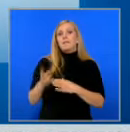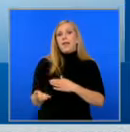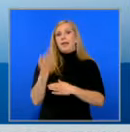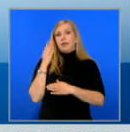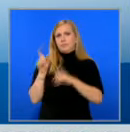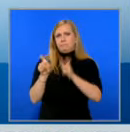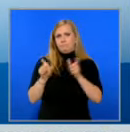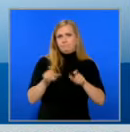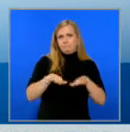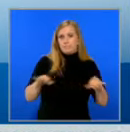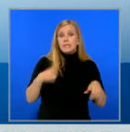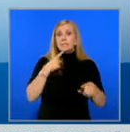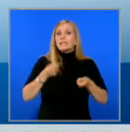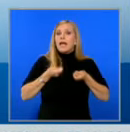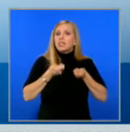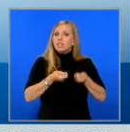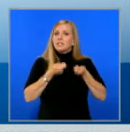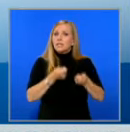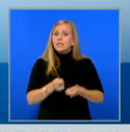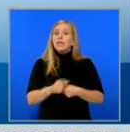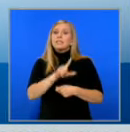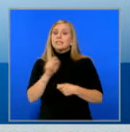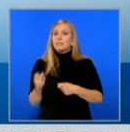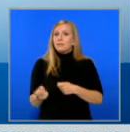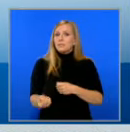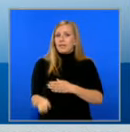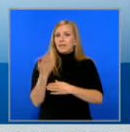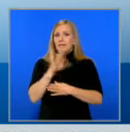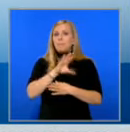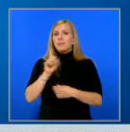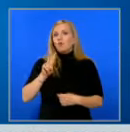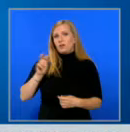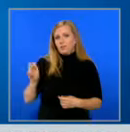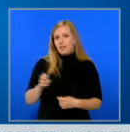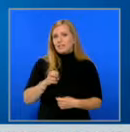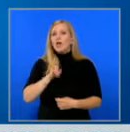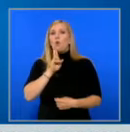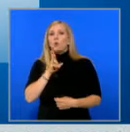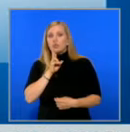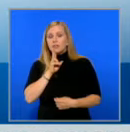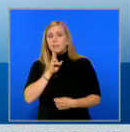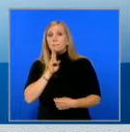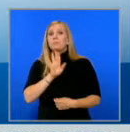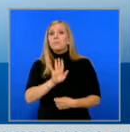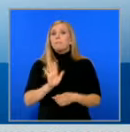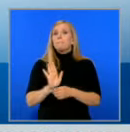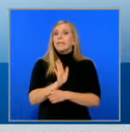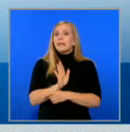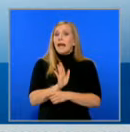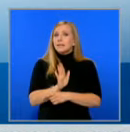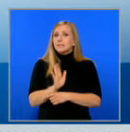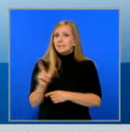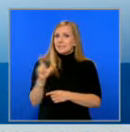ще се грижат 7520 преподаватели на 15 септември врати ще отворят